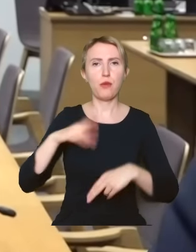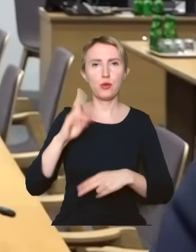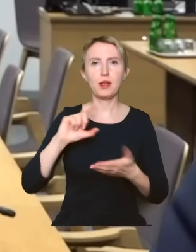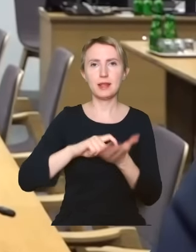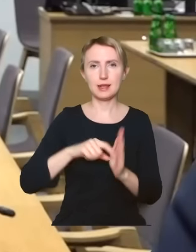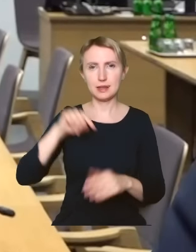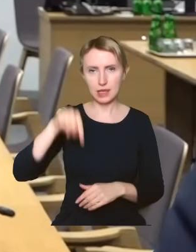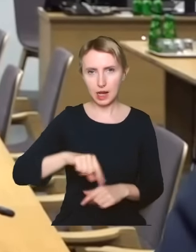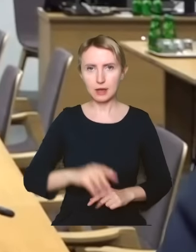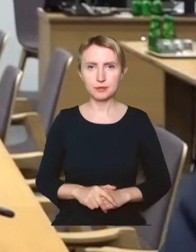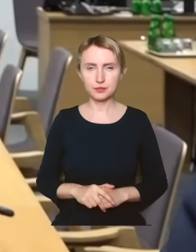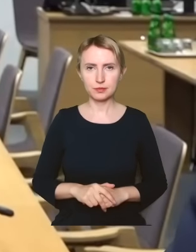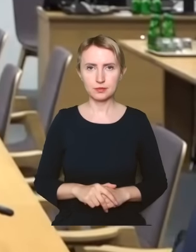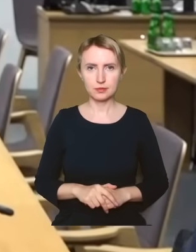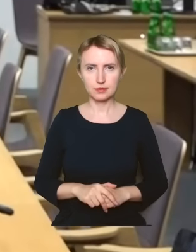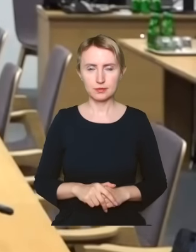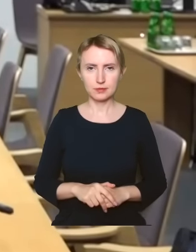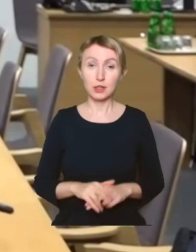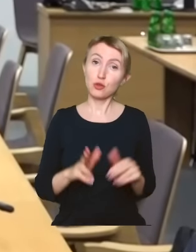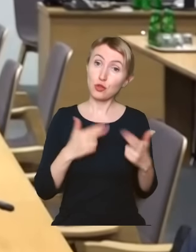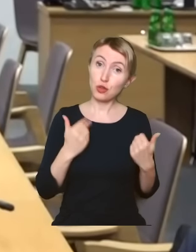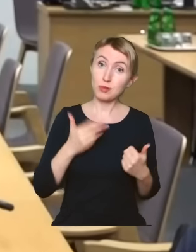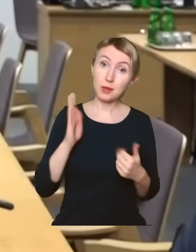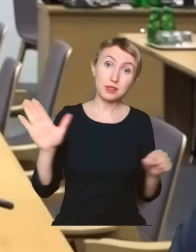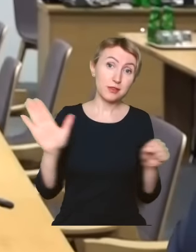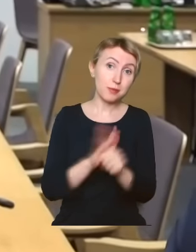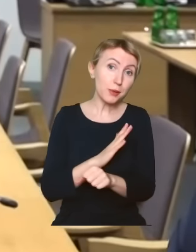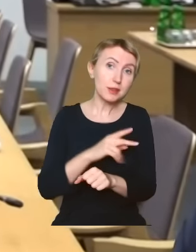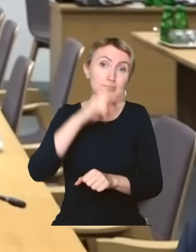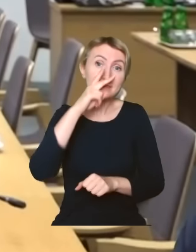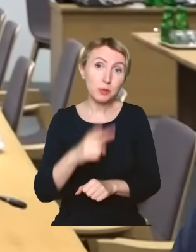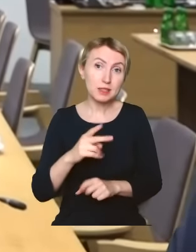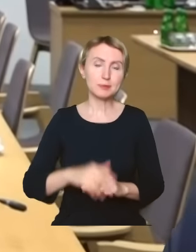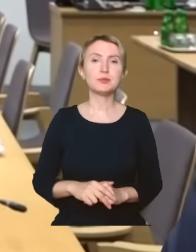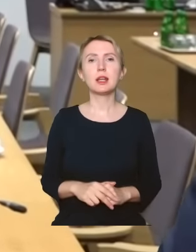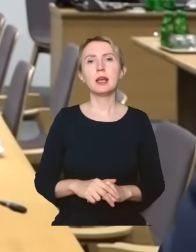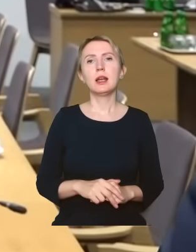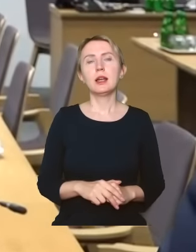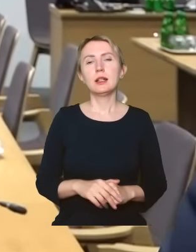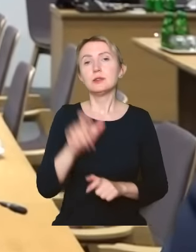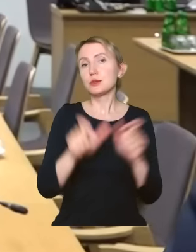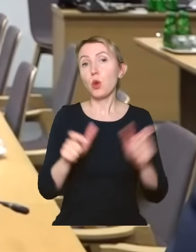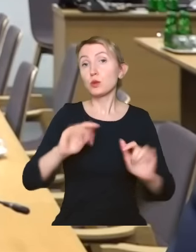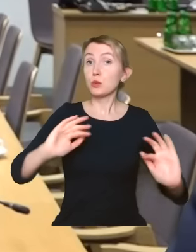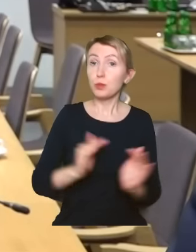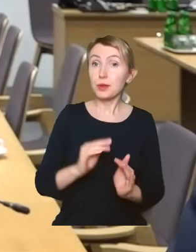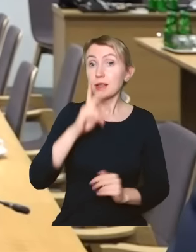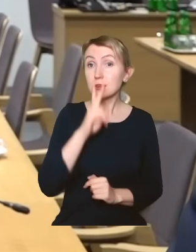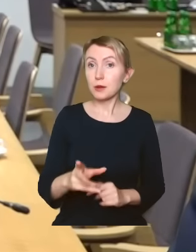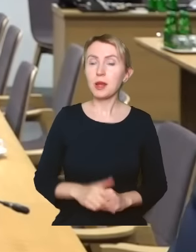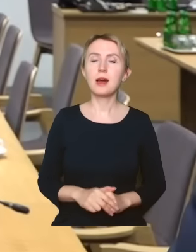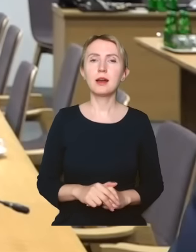sali. Czy komisja będzie w pełnym składzie, to się jeszcze okaże, czy będzie okrojona. Natomiast